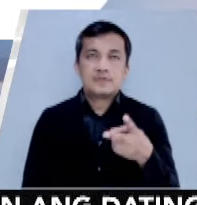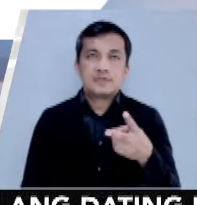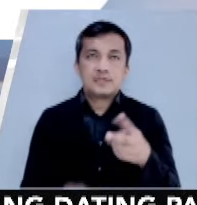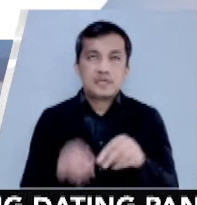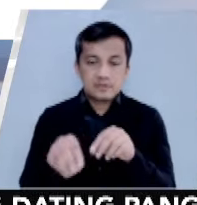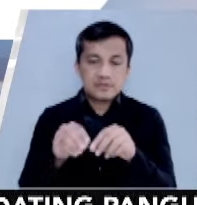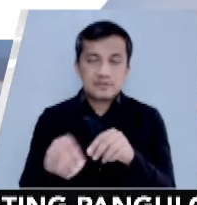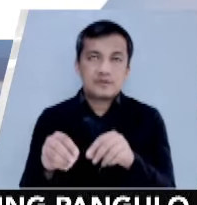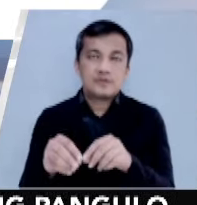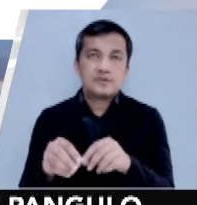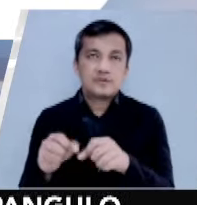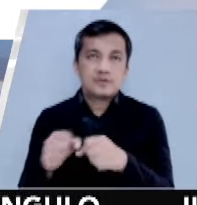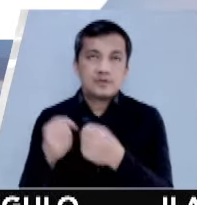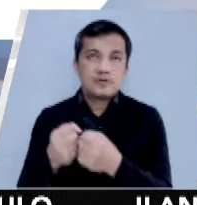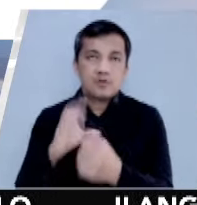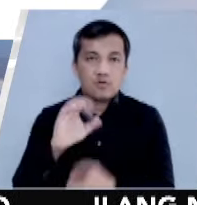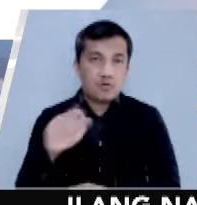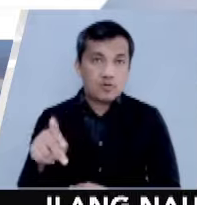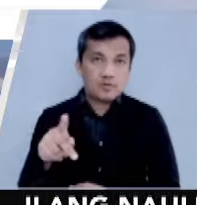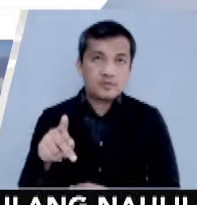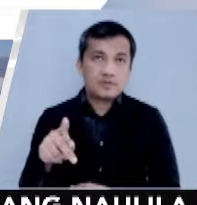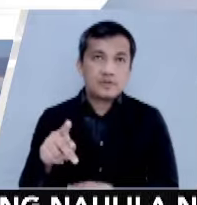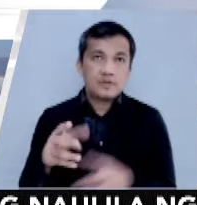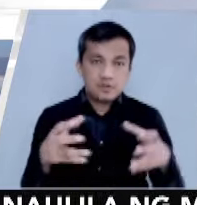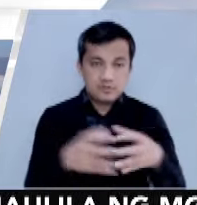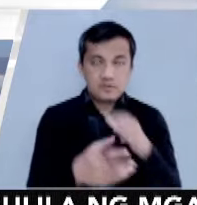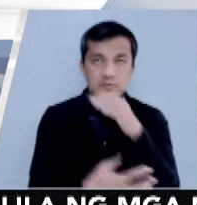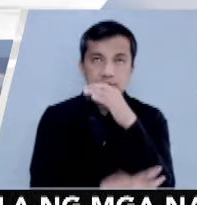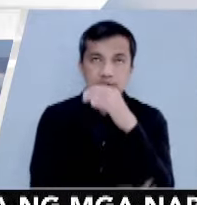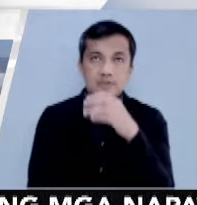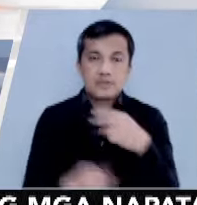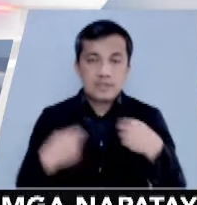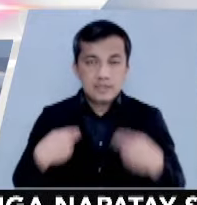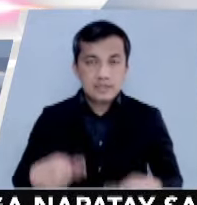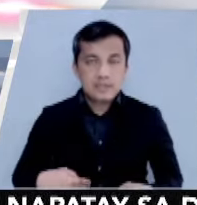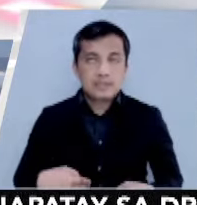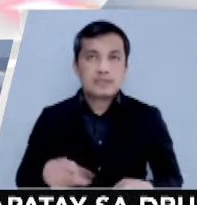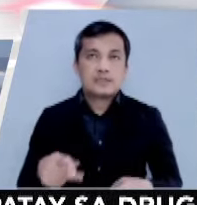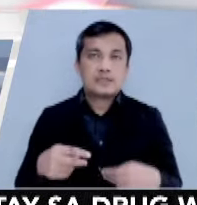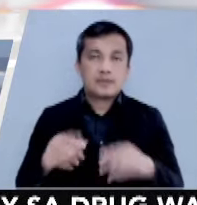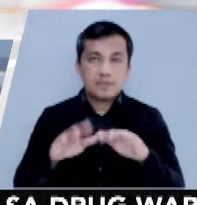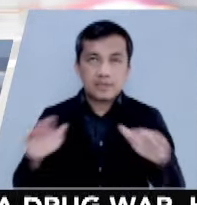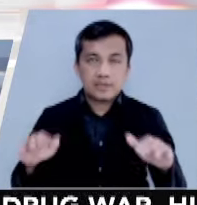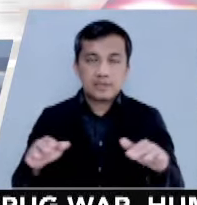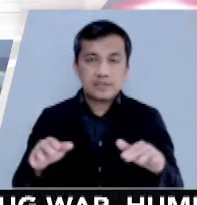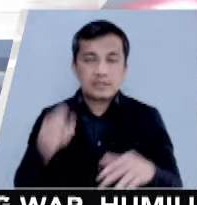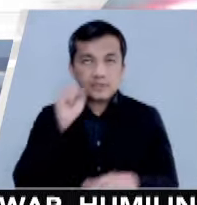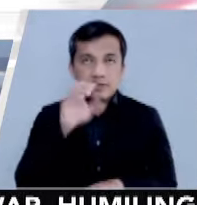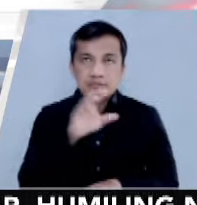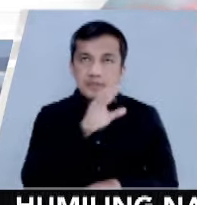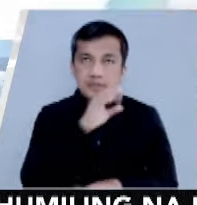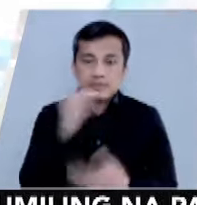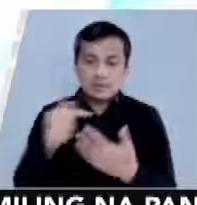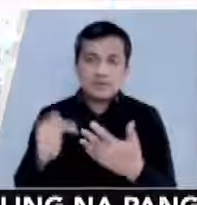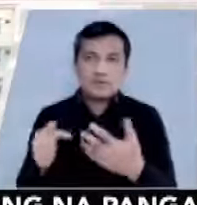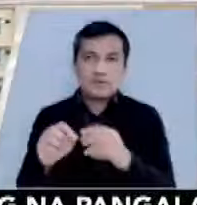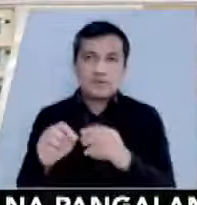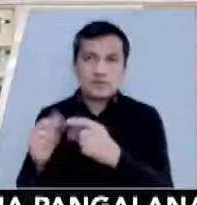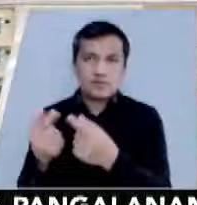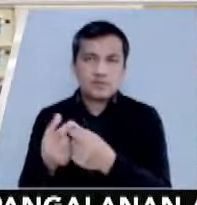mga kooperatiba, sektor na mahihirap, kalusugan, kabataan, senior citizens at iba't ibang grupo ng